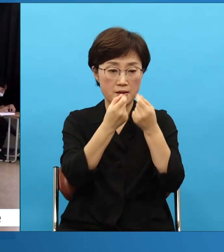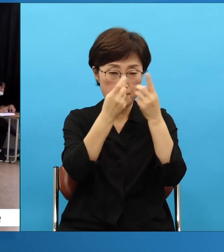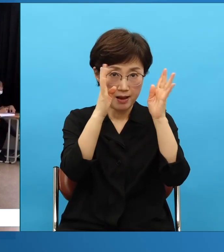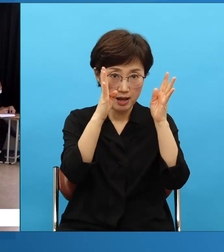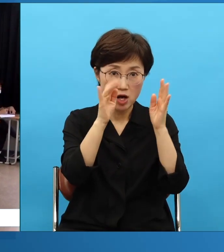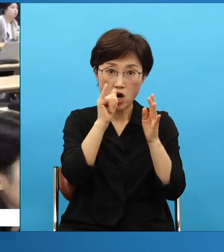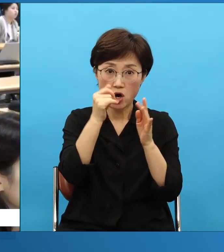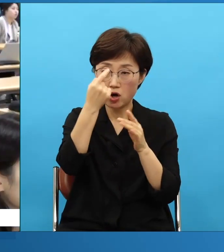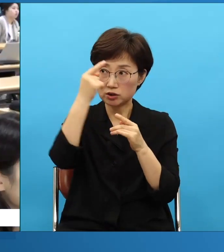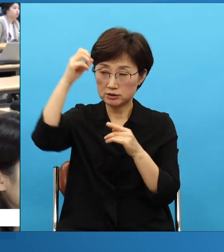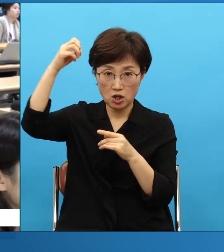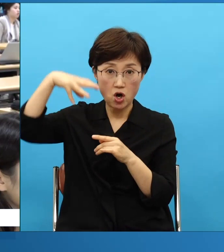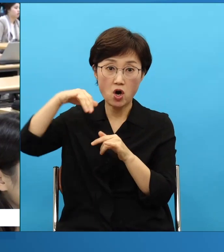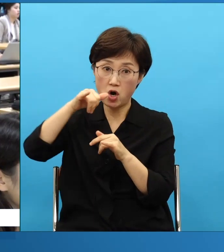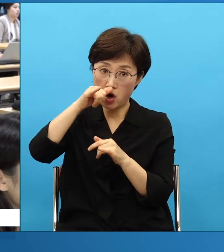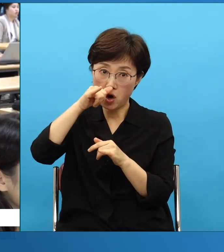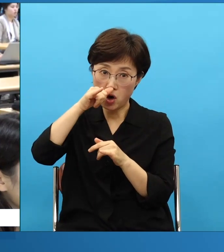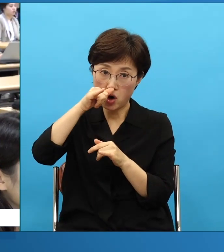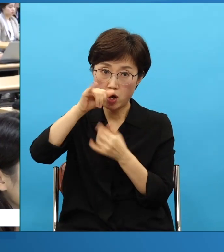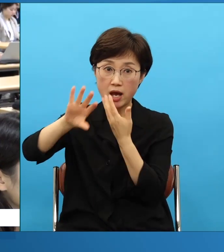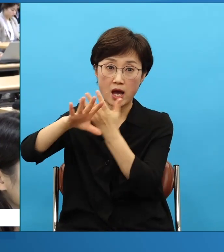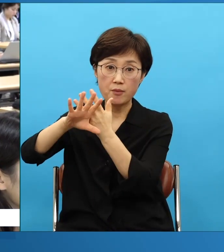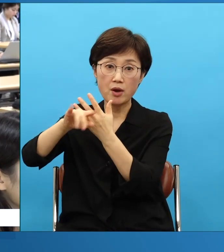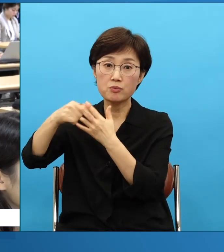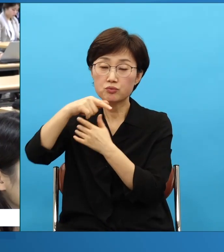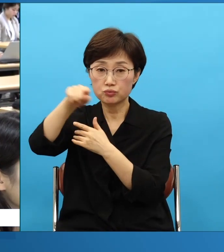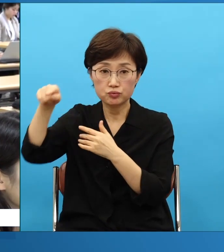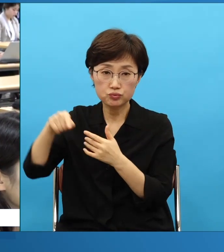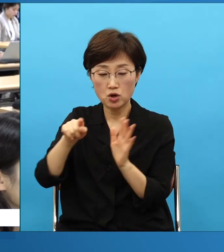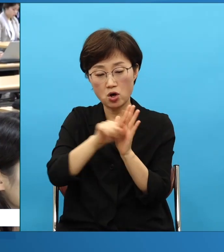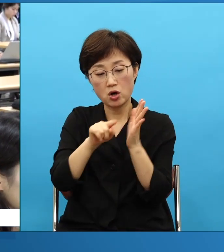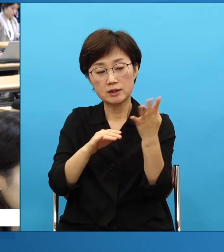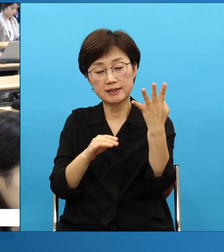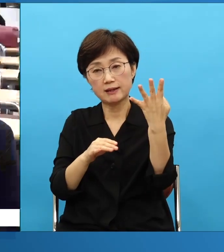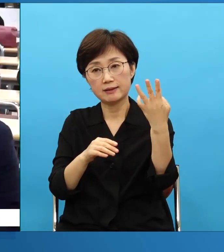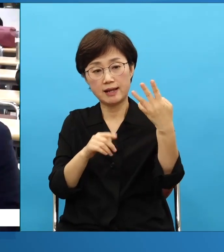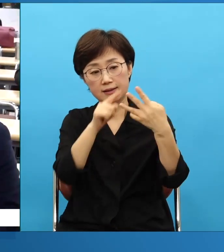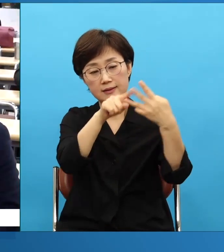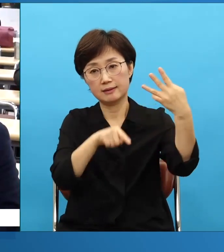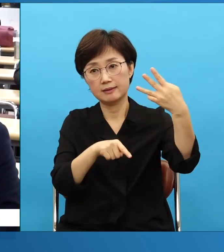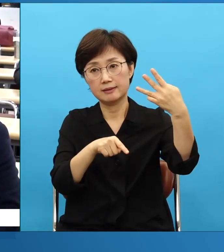연구원 목회학과, 해외통신연구원 목회학과를 모집합니다.